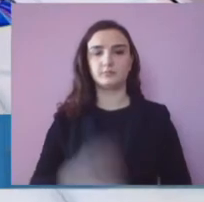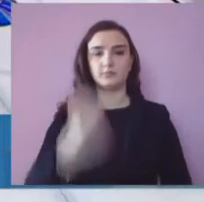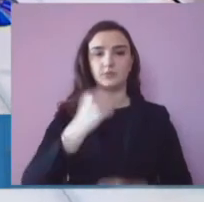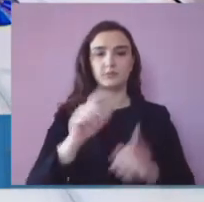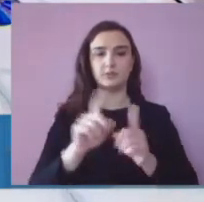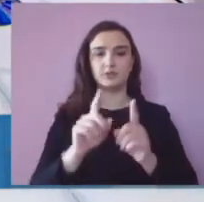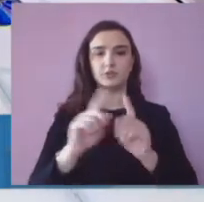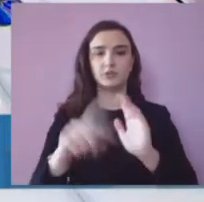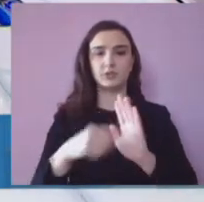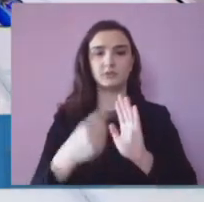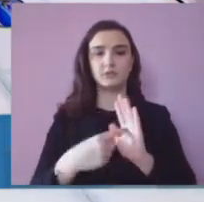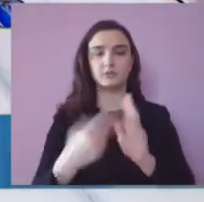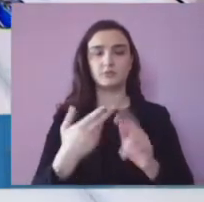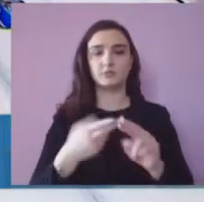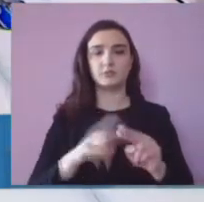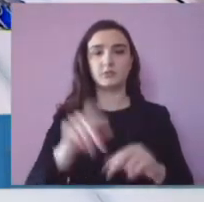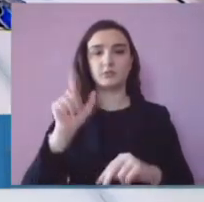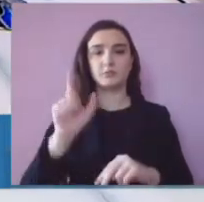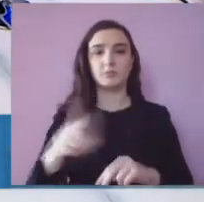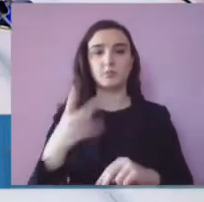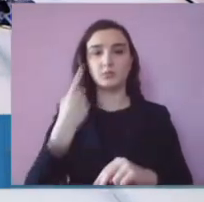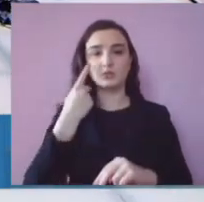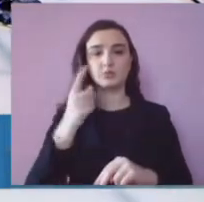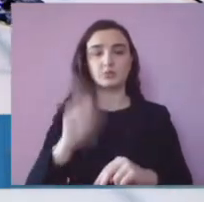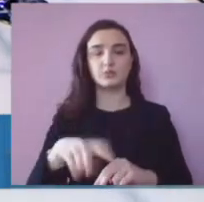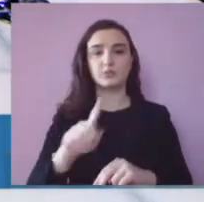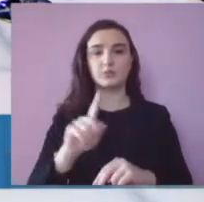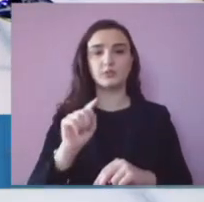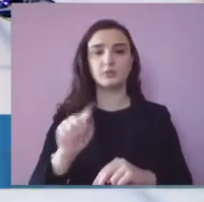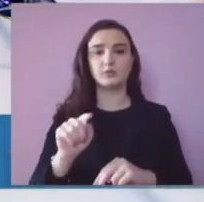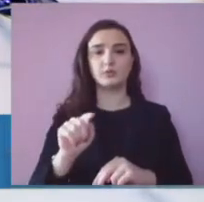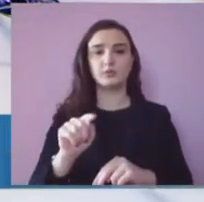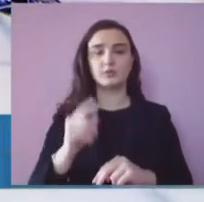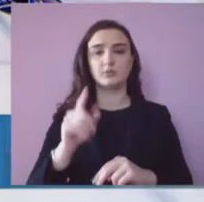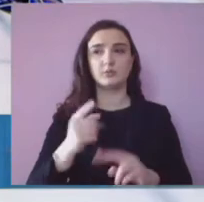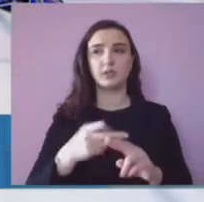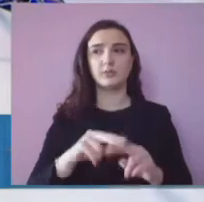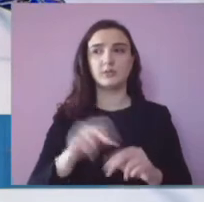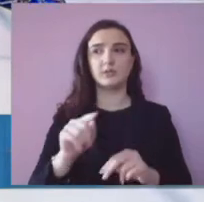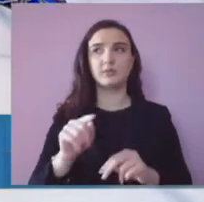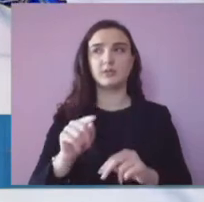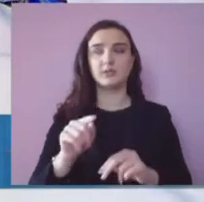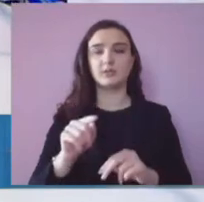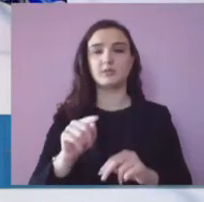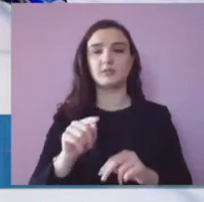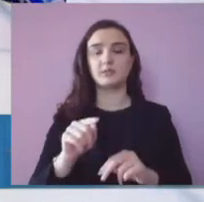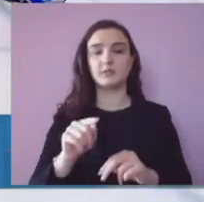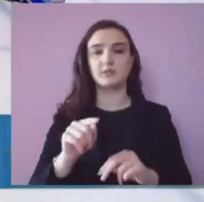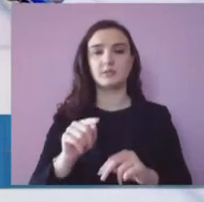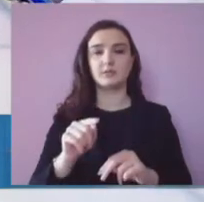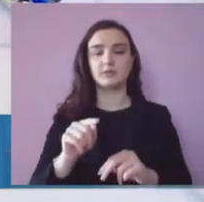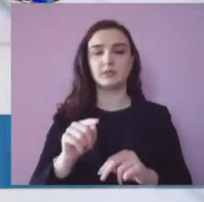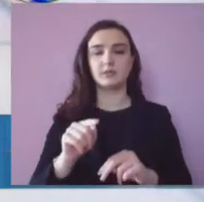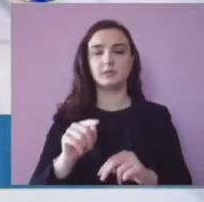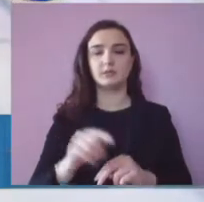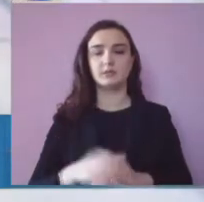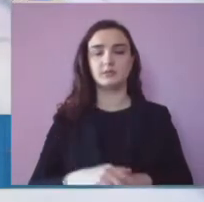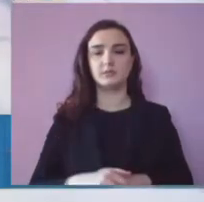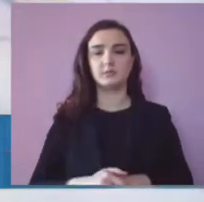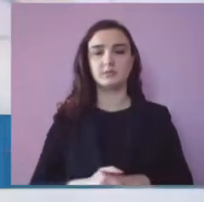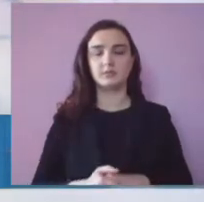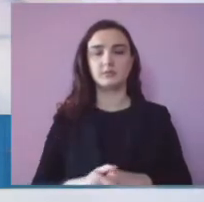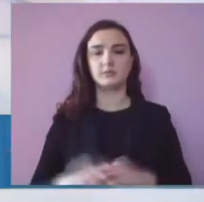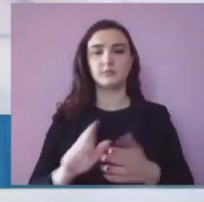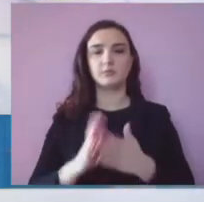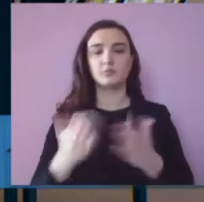რადგანაც ადამიანმა უნდა იცოდეს, რომ მას თუ კი ფარისებრი ჯირკვლის მწვავე ვირუსული ანთება, ქვემ წავე უფრო სწორედ, იმიტომ რომ